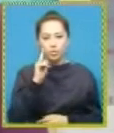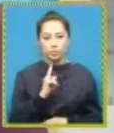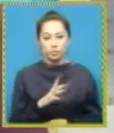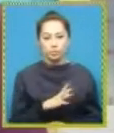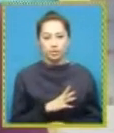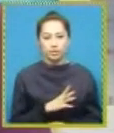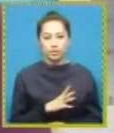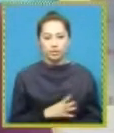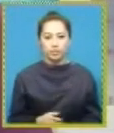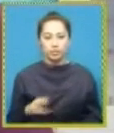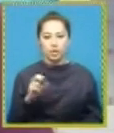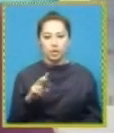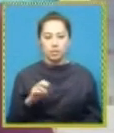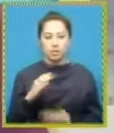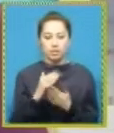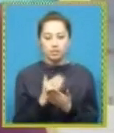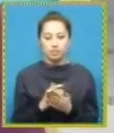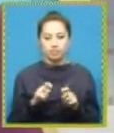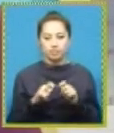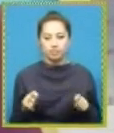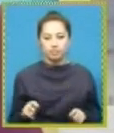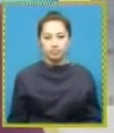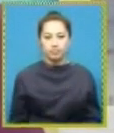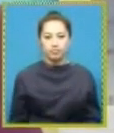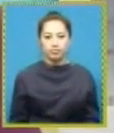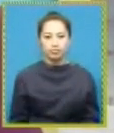байланыс жақсарды. Балапан бағдарламасынан да шарапат бар.